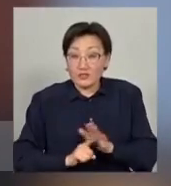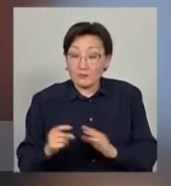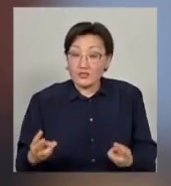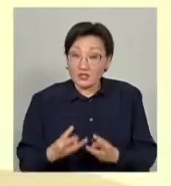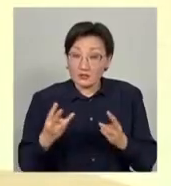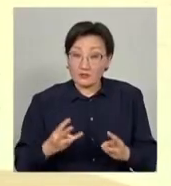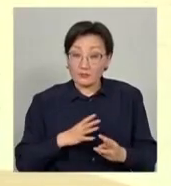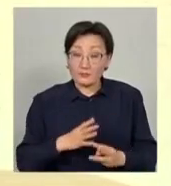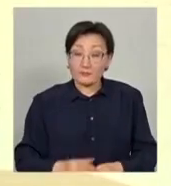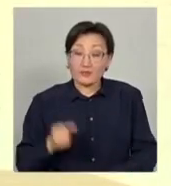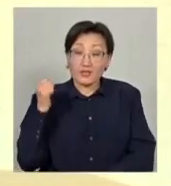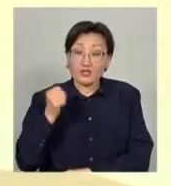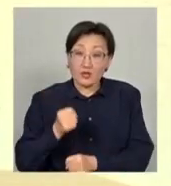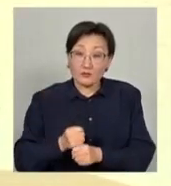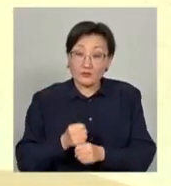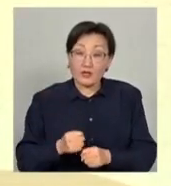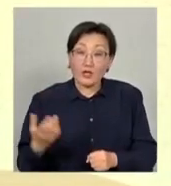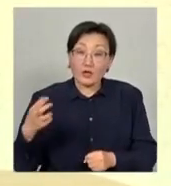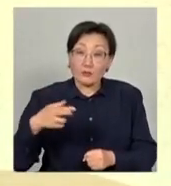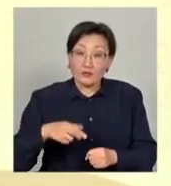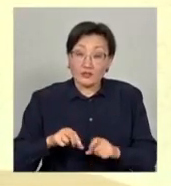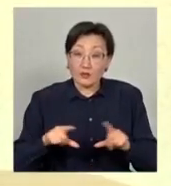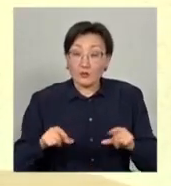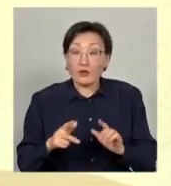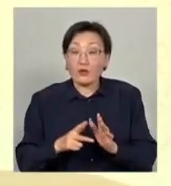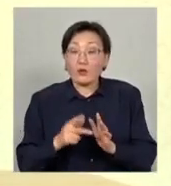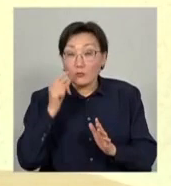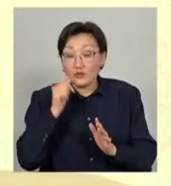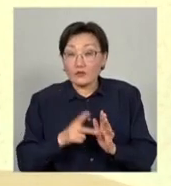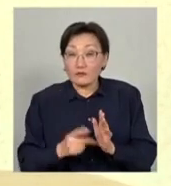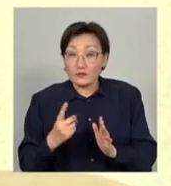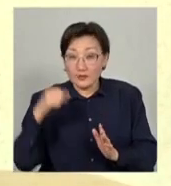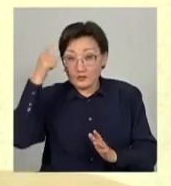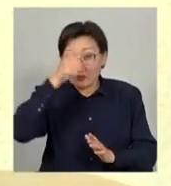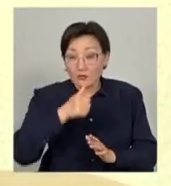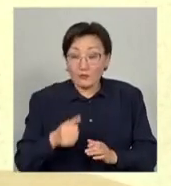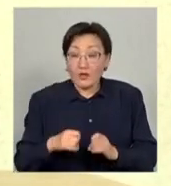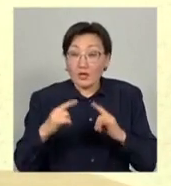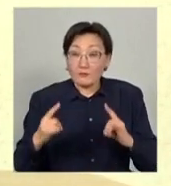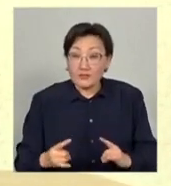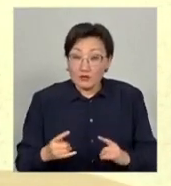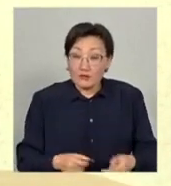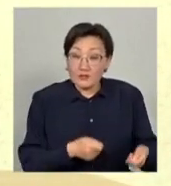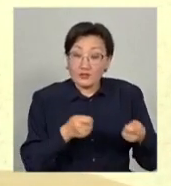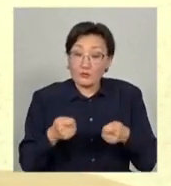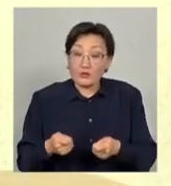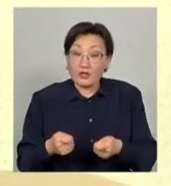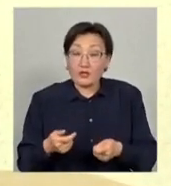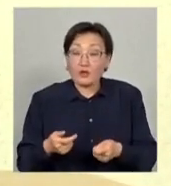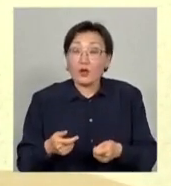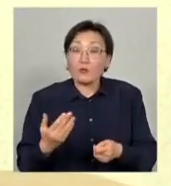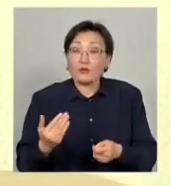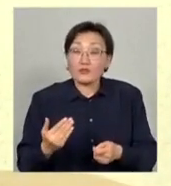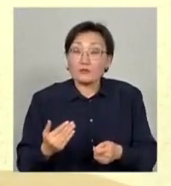пожар. Работник заправки, мужчина 81-го года, занес в помещение операторский 5-литровый газовый баллон.